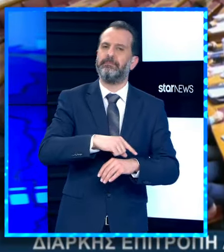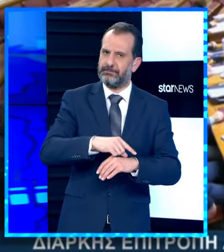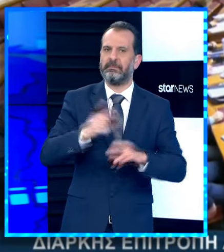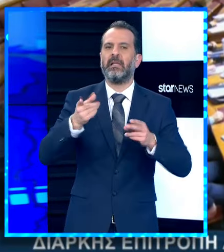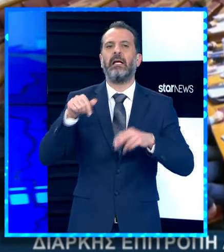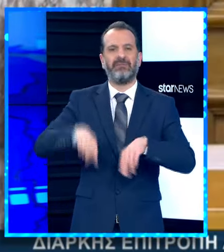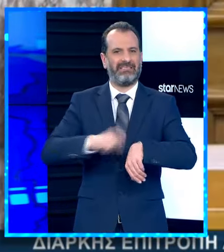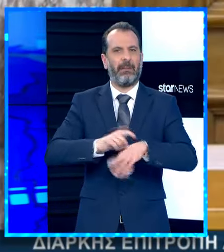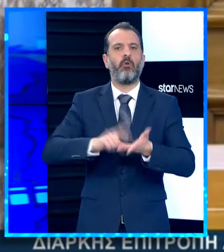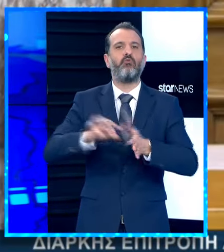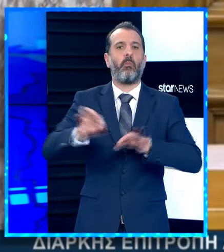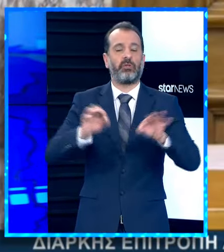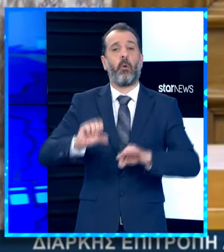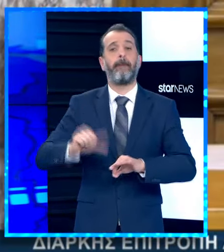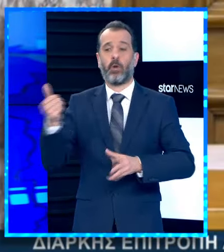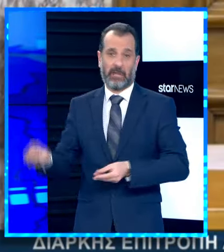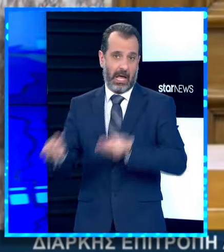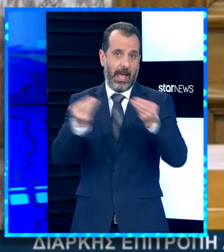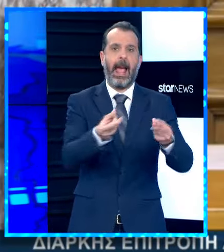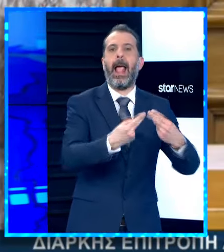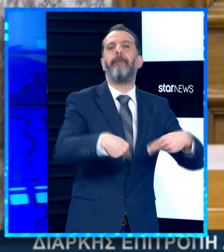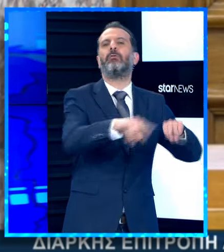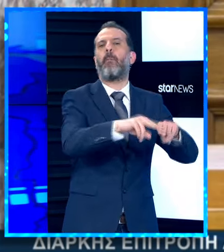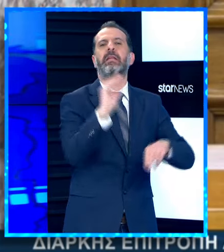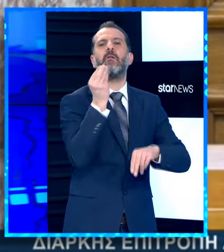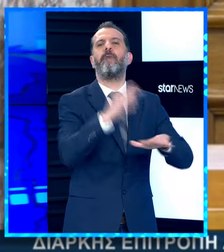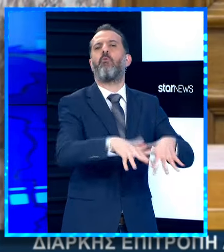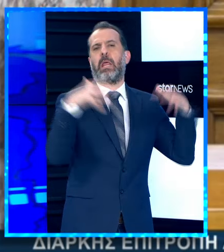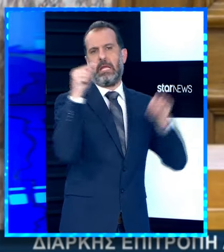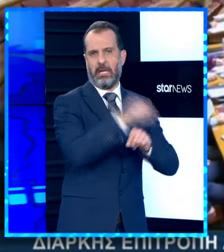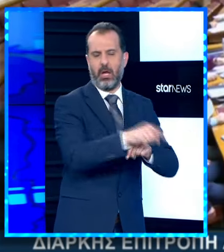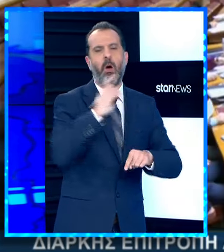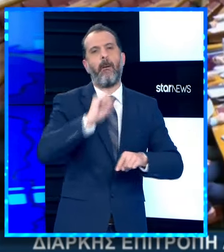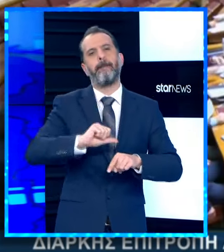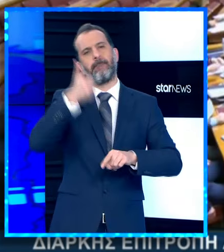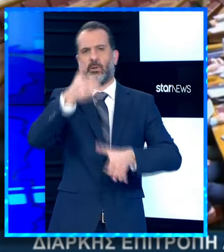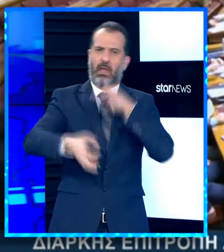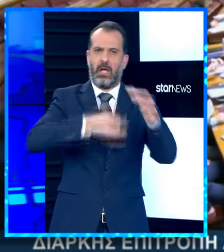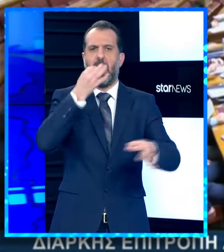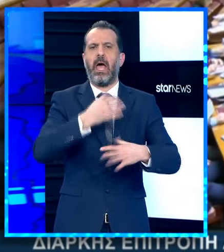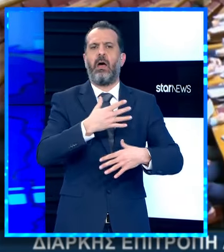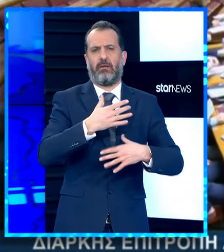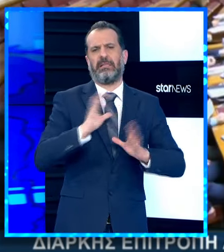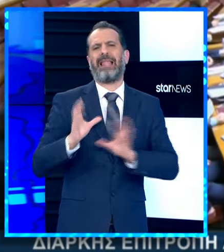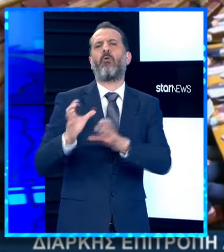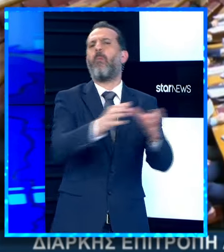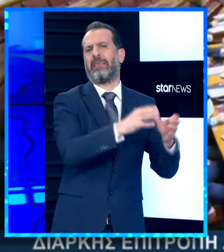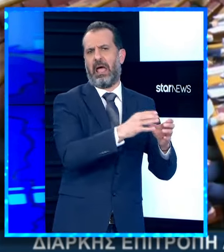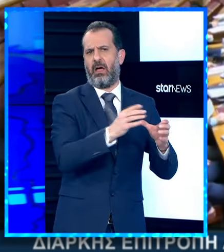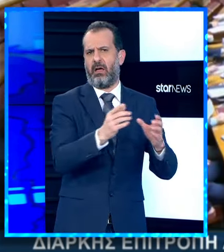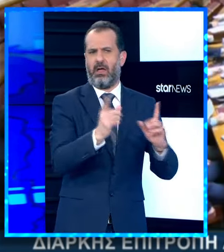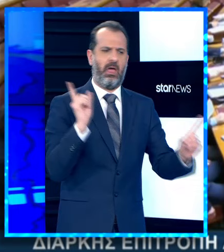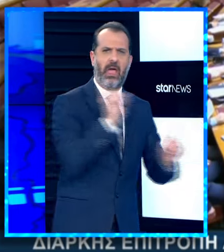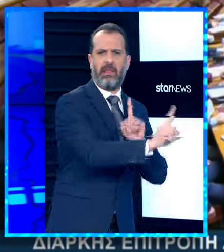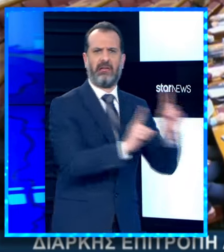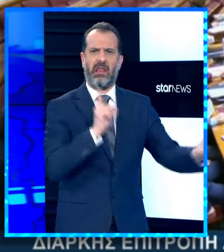επιτροπές της Βουλής στο νομοσχέδιο αυτή την ώρα μιλούν και ολοκληρώνουν τις εισηγήσεις τους εισηγητές των κομμάτων. Να πούμε ότι